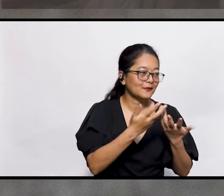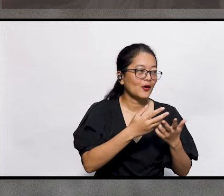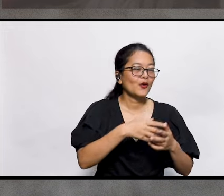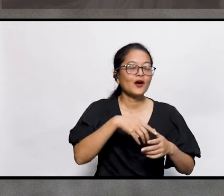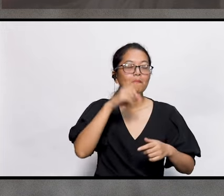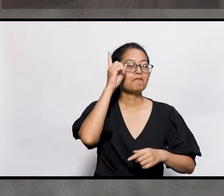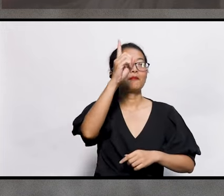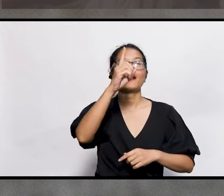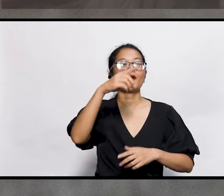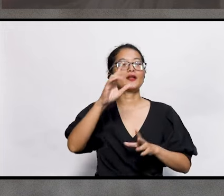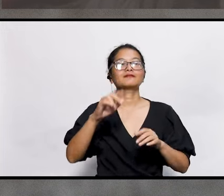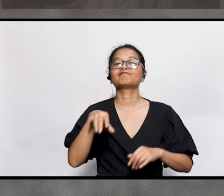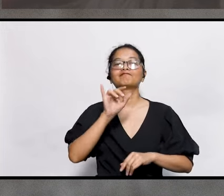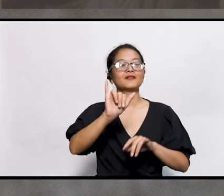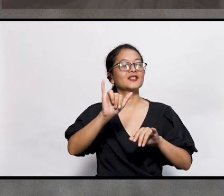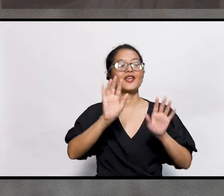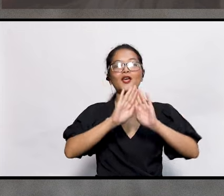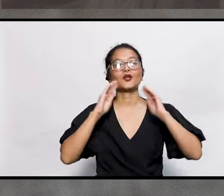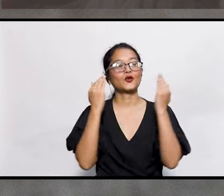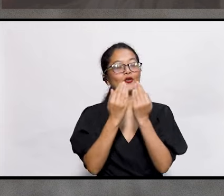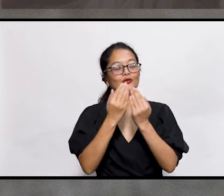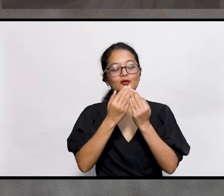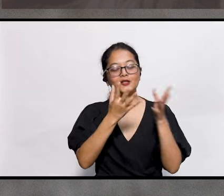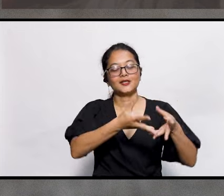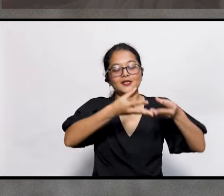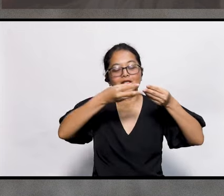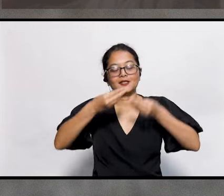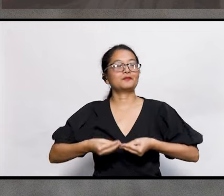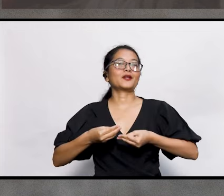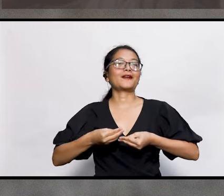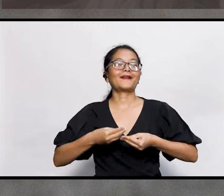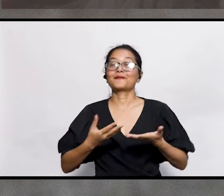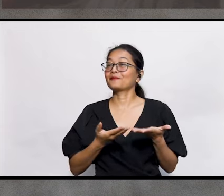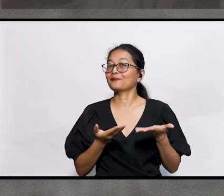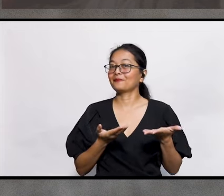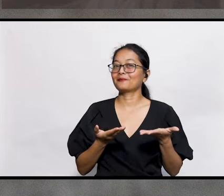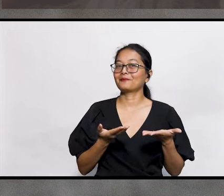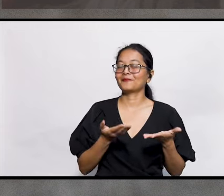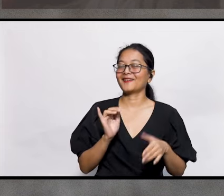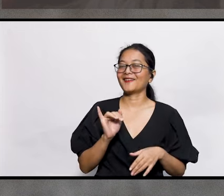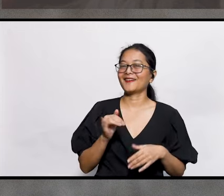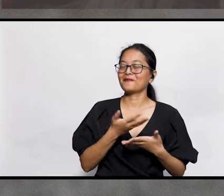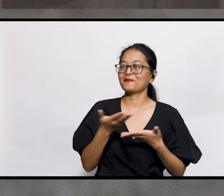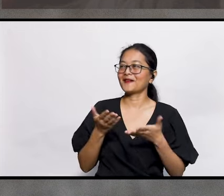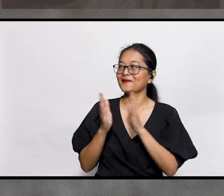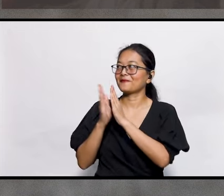yeriko akan diserahkan kepada anda dan saya mana PRnya ya